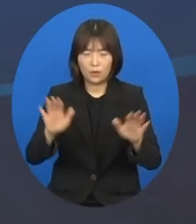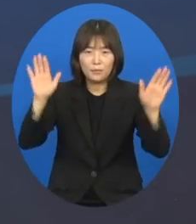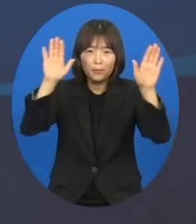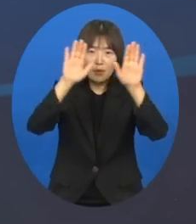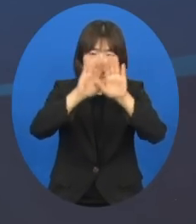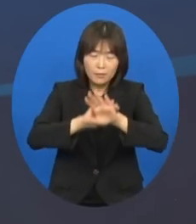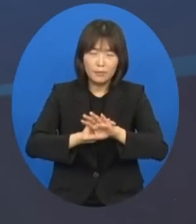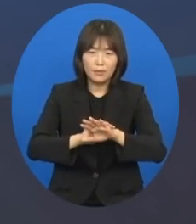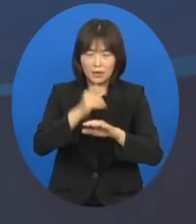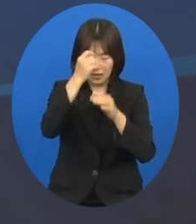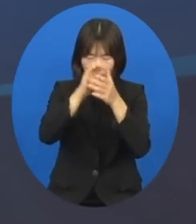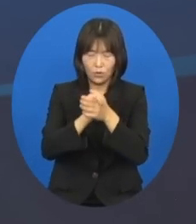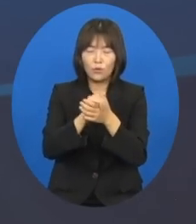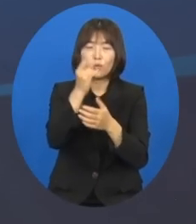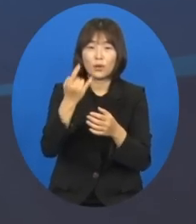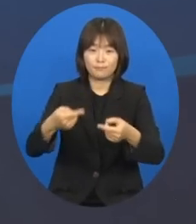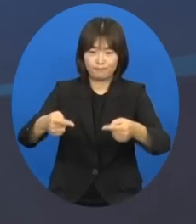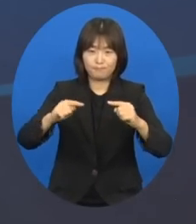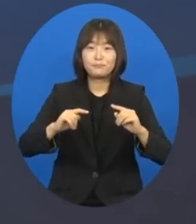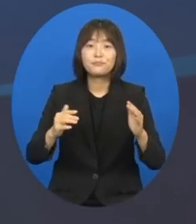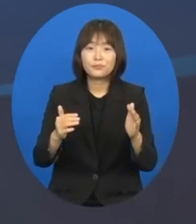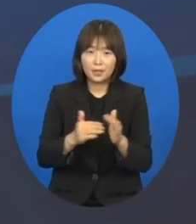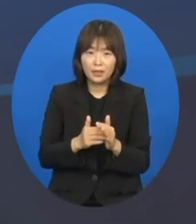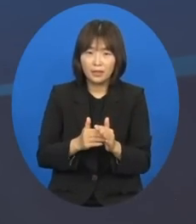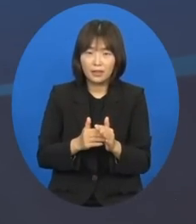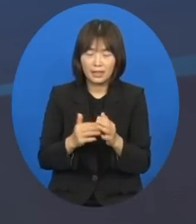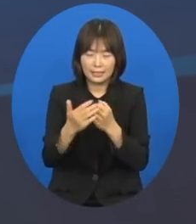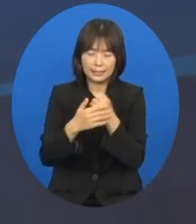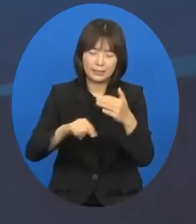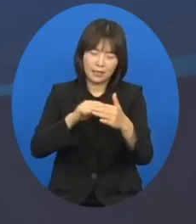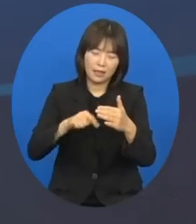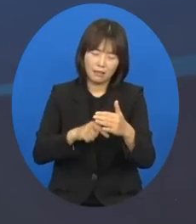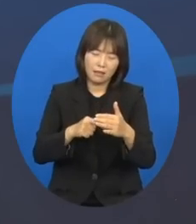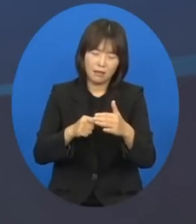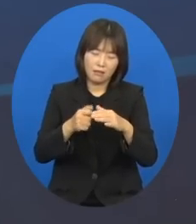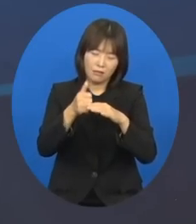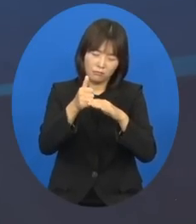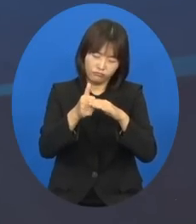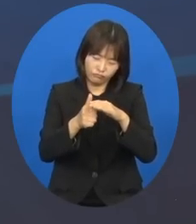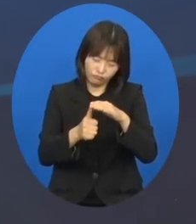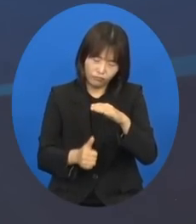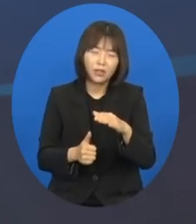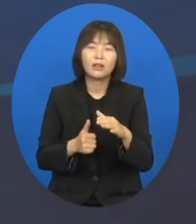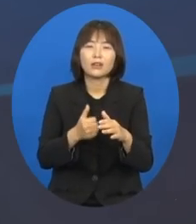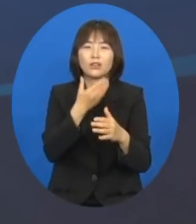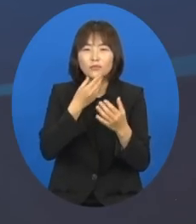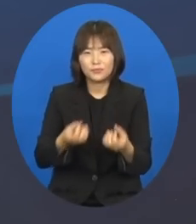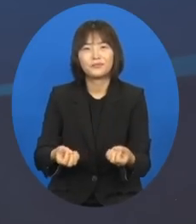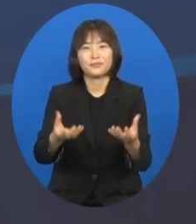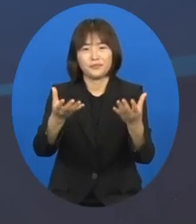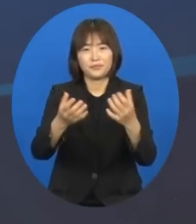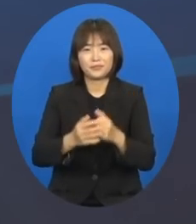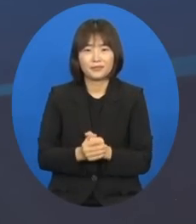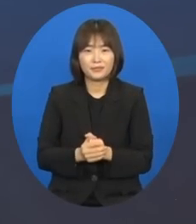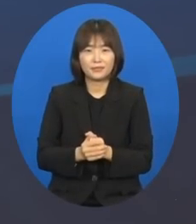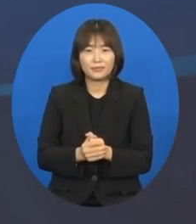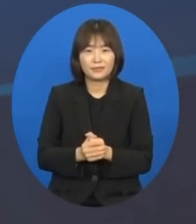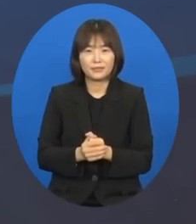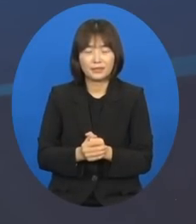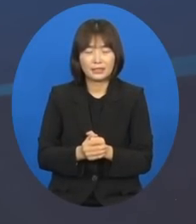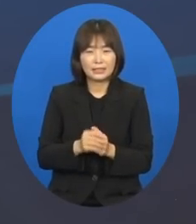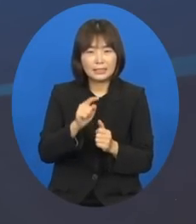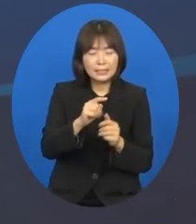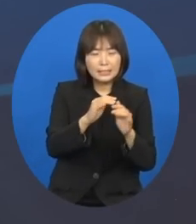아둘란 기도에 오셨는데 은혜 안에 푹 잠길 수 있기를 축복합니다 그 사람만큼